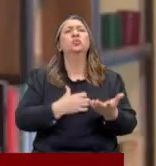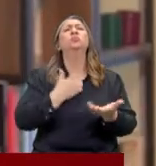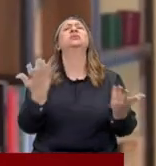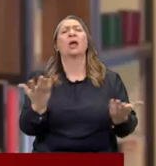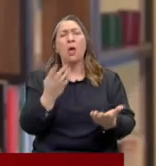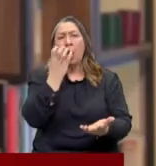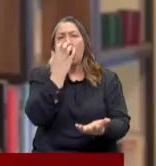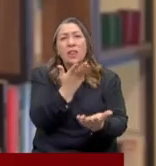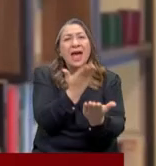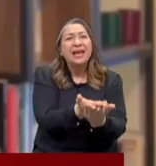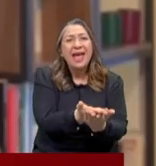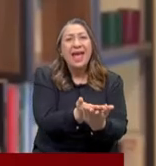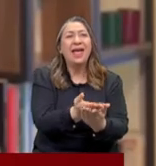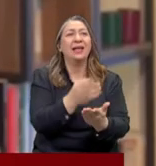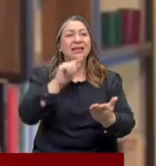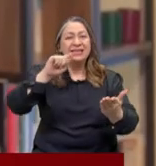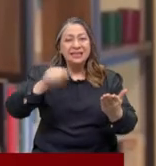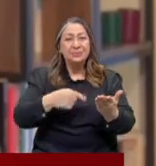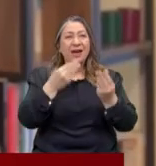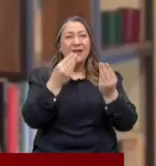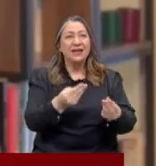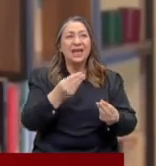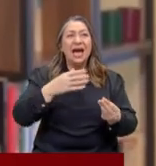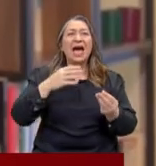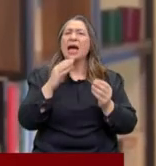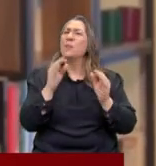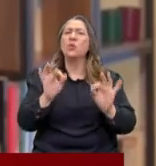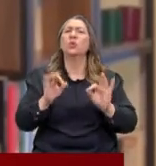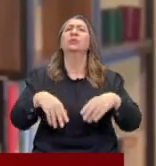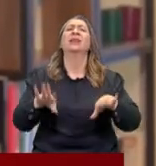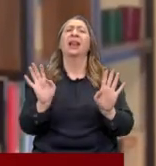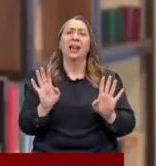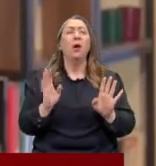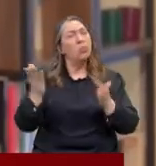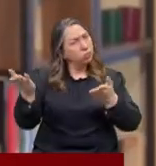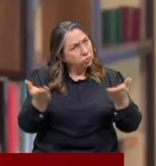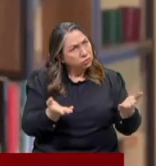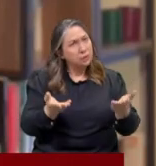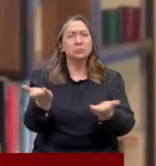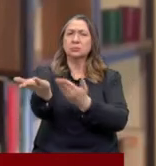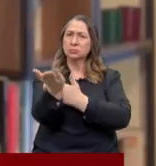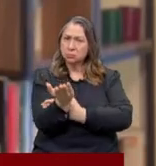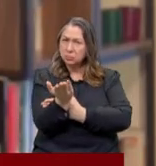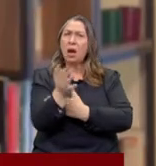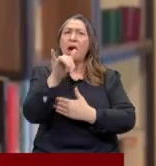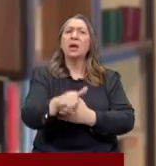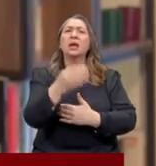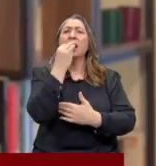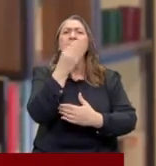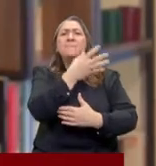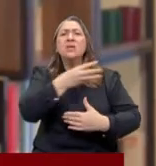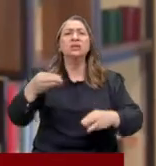dertlenmesinler. Önergeye tipin imza vermesi de herkese söz konusu dahi olamaz. Buyursunlar, getirsinler hakkı yenen